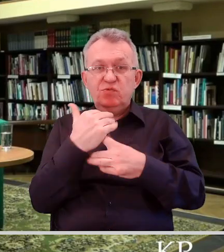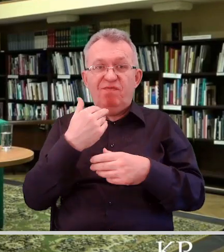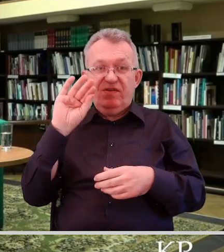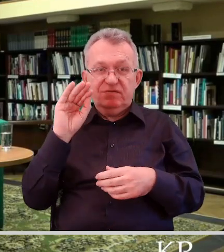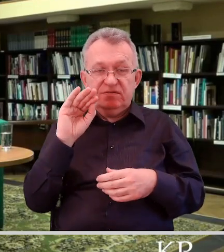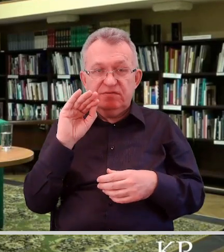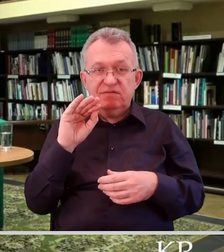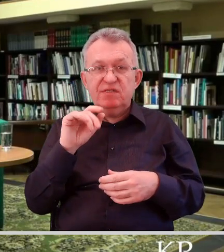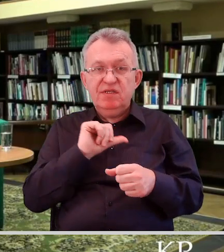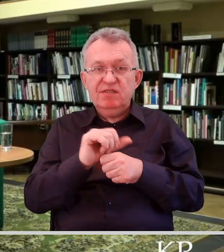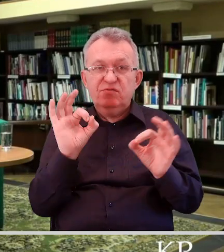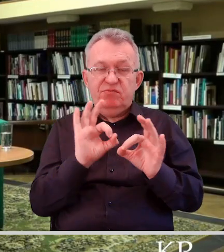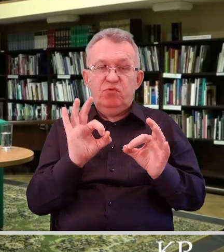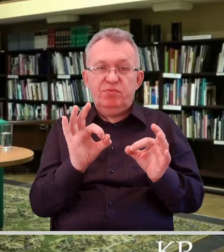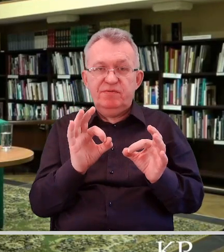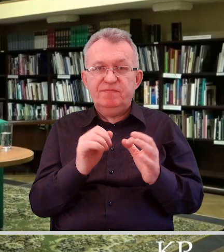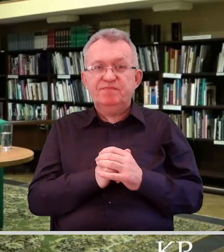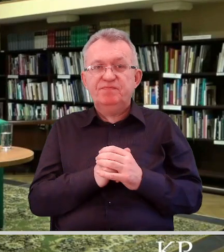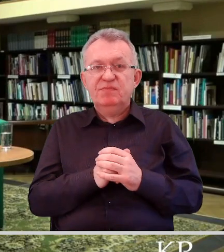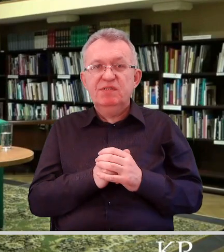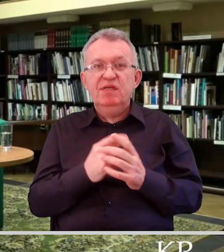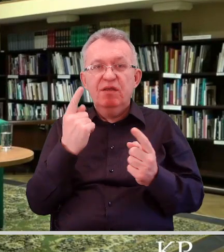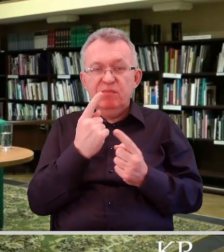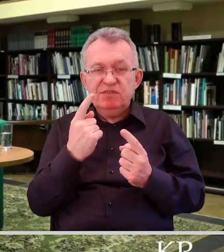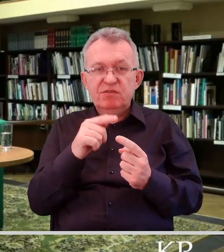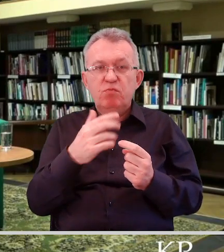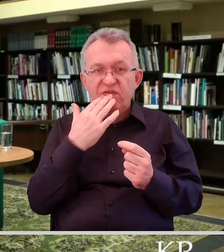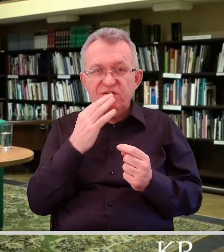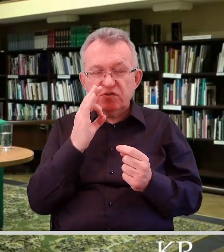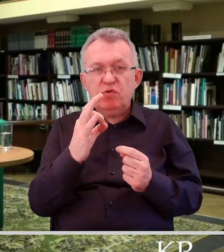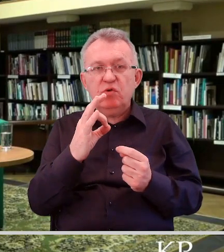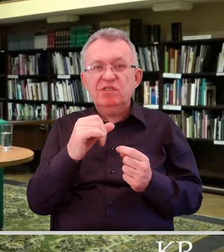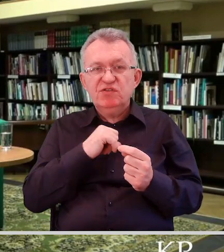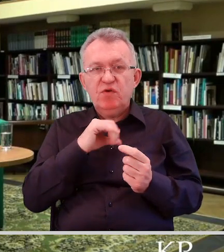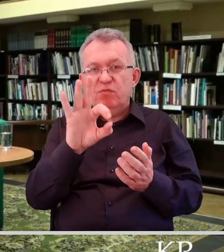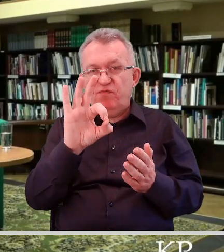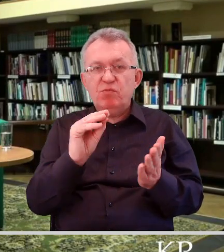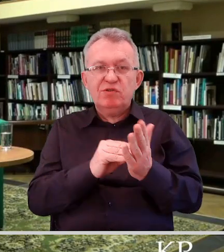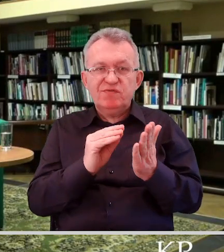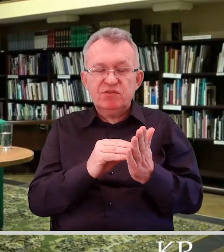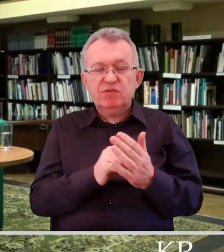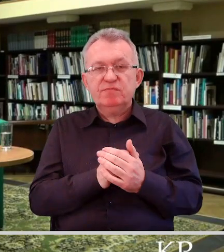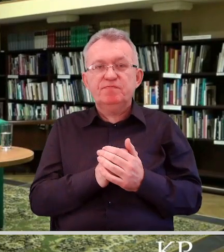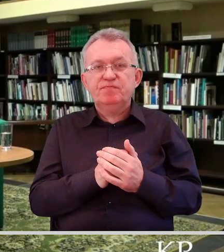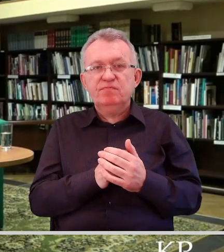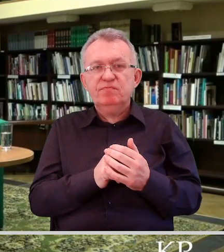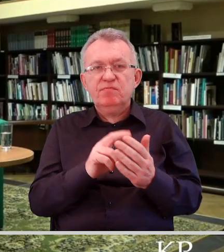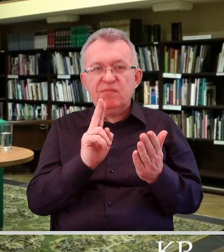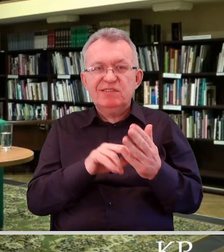jest okrutniejszy. I myślę, że kiedy ty mówisz o swoim doświadczeniu